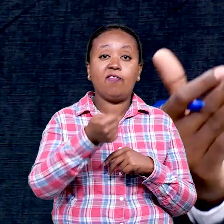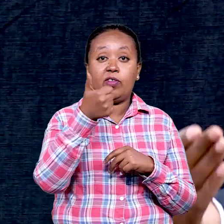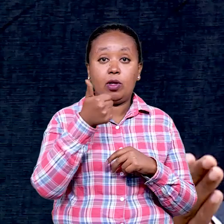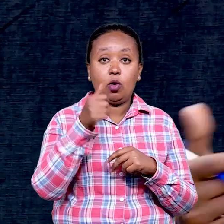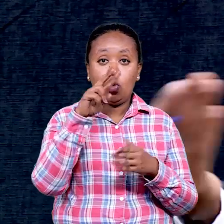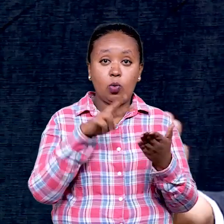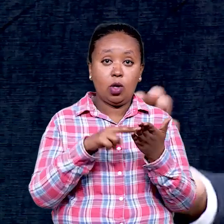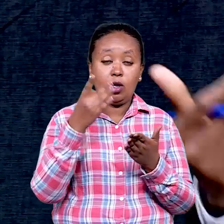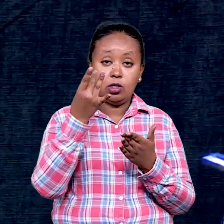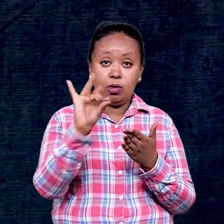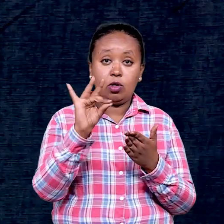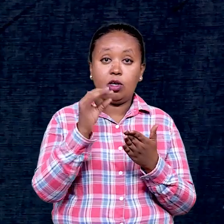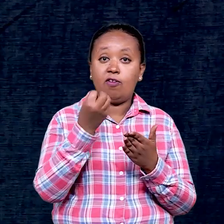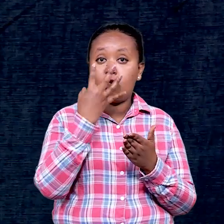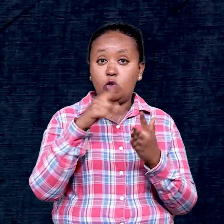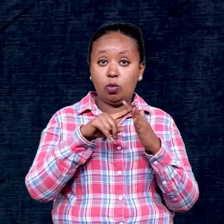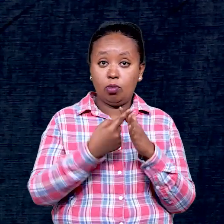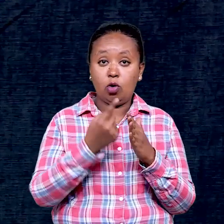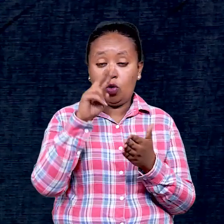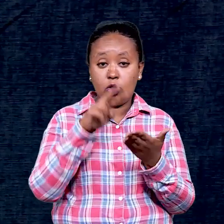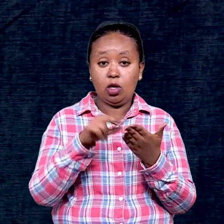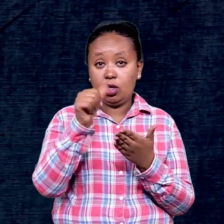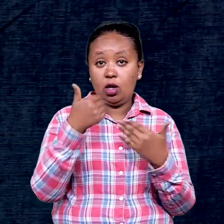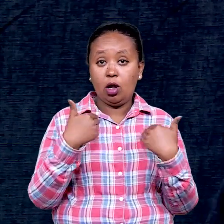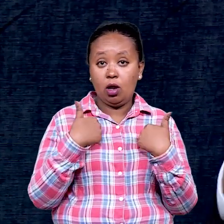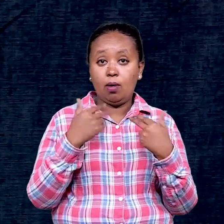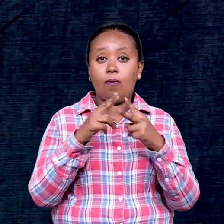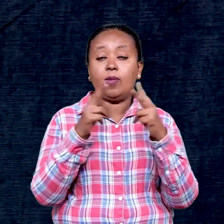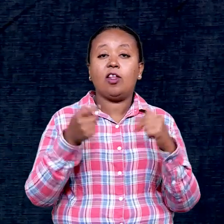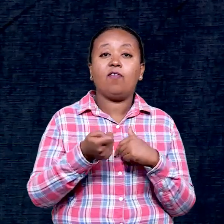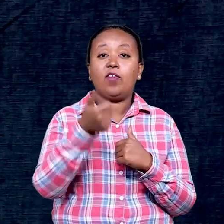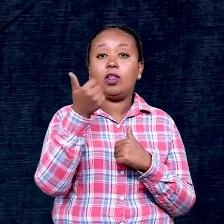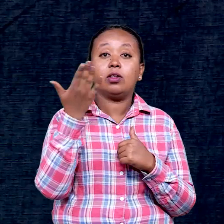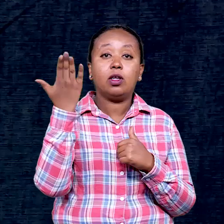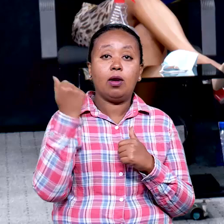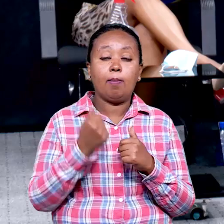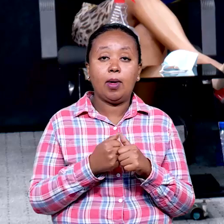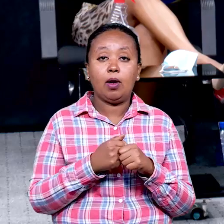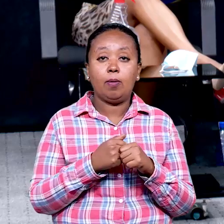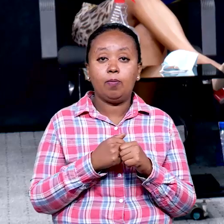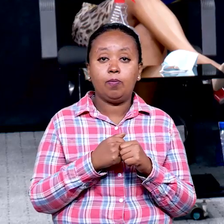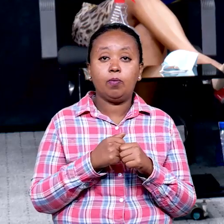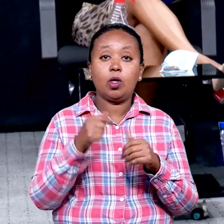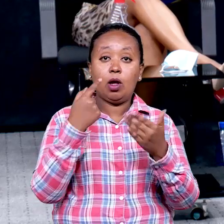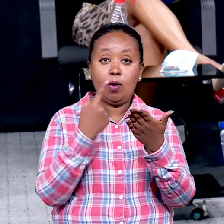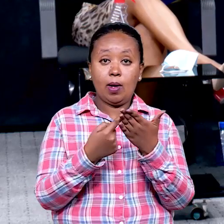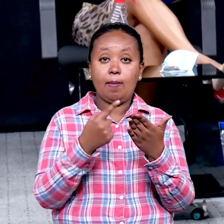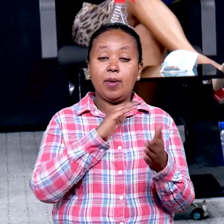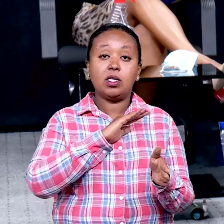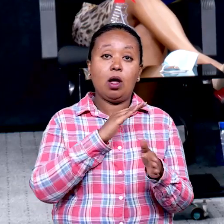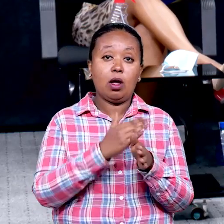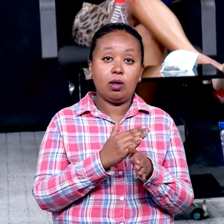ከ2018 በፈረንጆቹ ጀምሮ በእኛ በ2010 ጀምሮ ያለው ለውጥ በጣም ፈጣን ስለነበረ በዛ